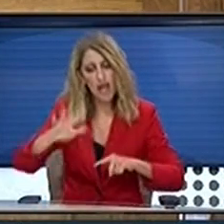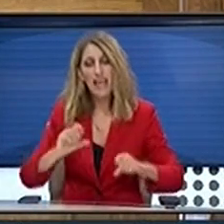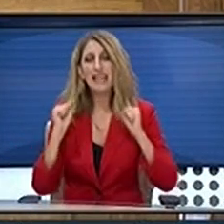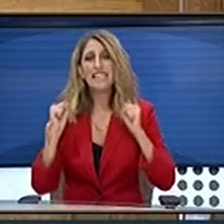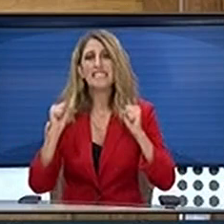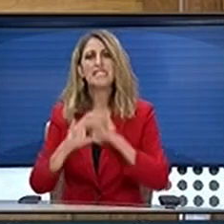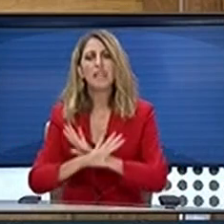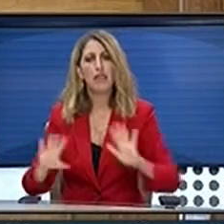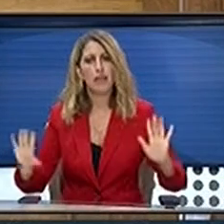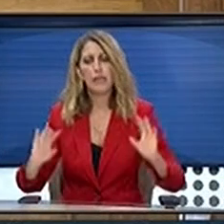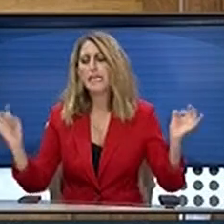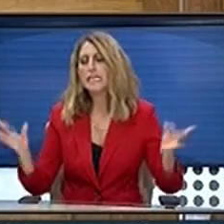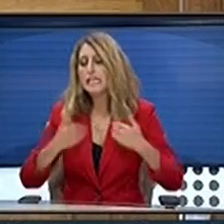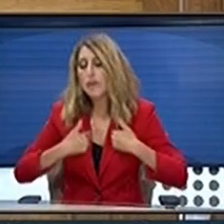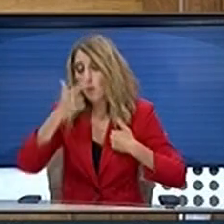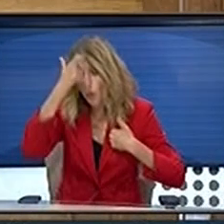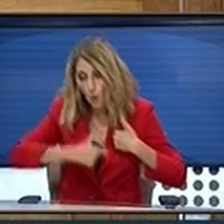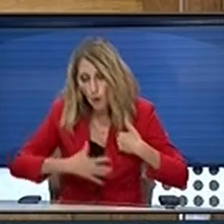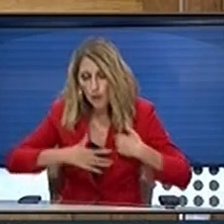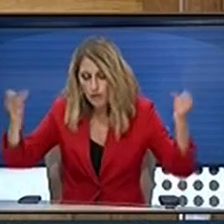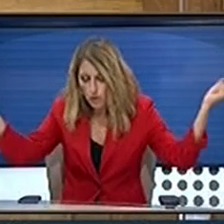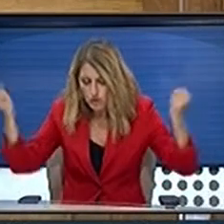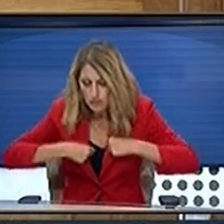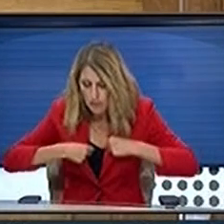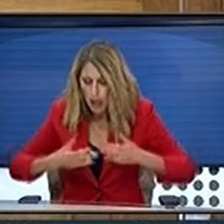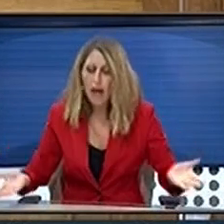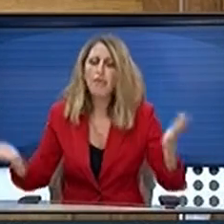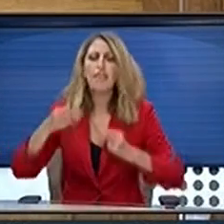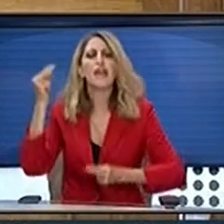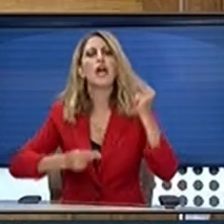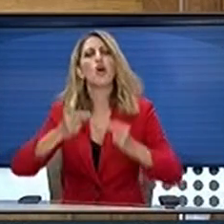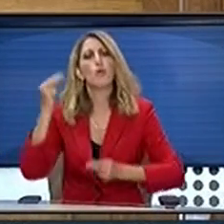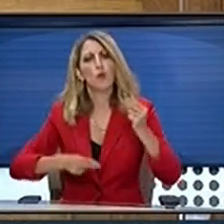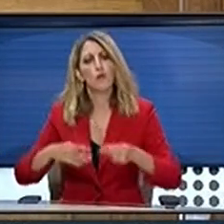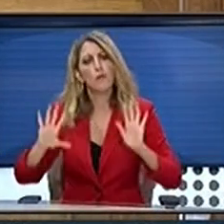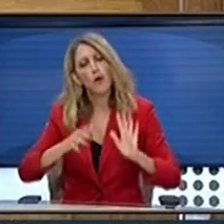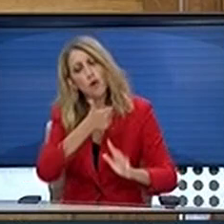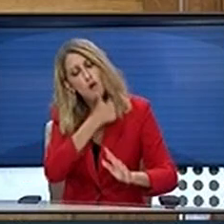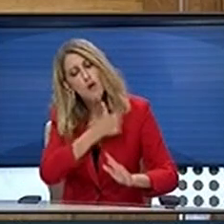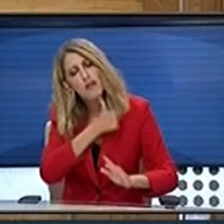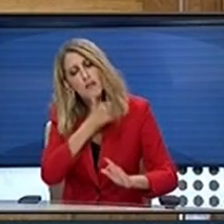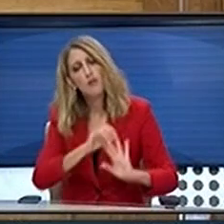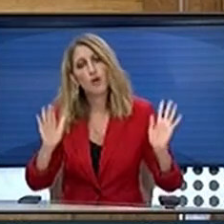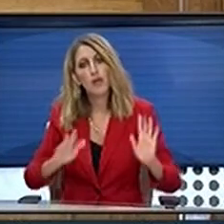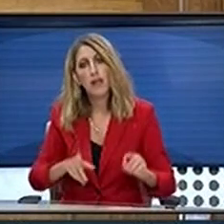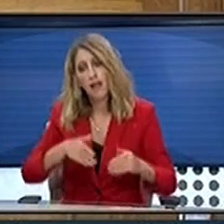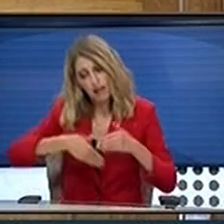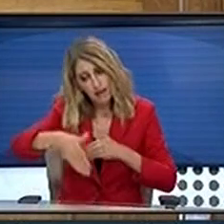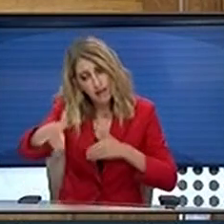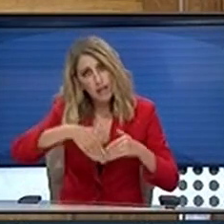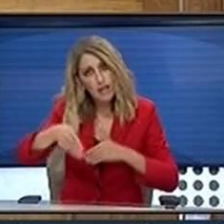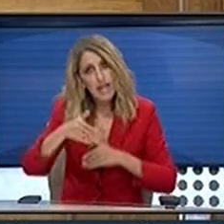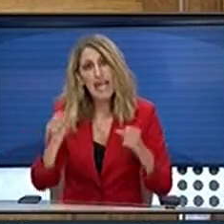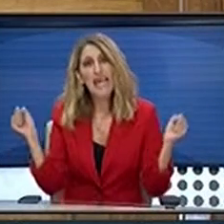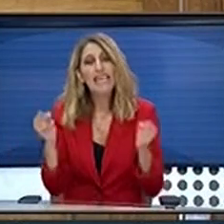Το όποιο πολιτικό κόστος. Θα το περάσουμε αυτό το δύσκολο χειμώνα. Θα το περάσουμε μαζί. Δεν θα φυγομαχήσω. Δεν θα εκχωρήσω αυτήν την